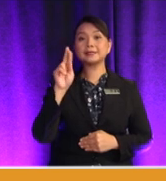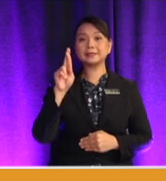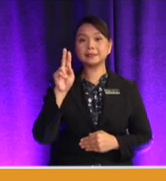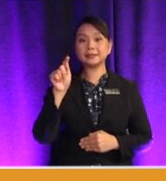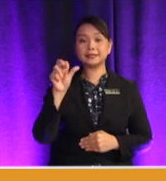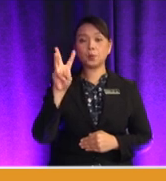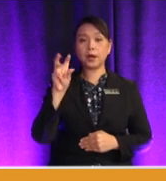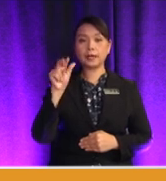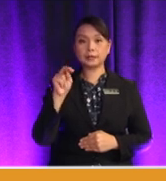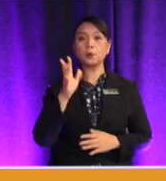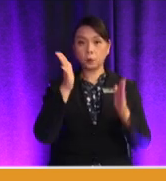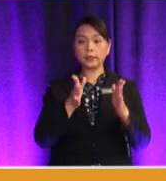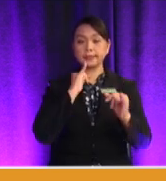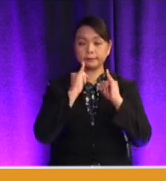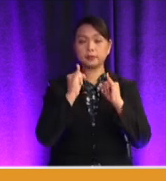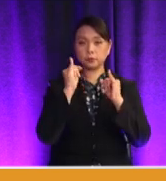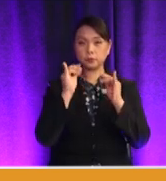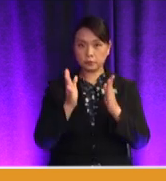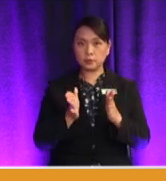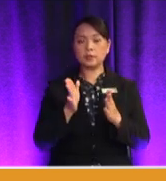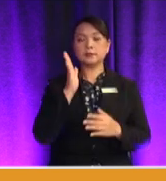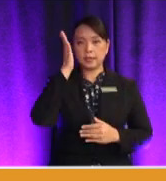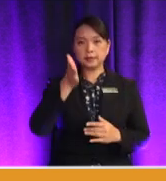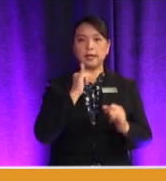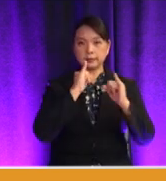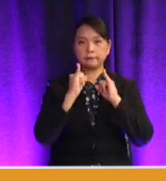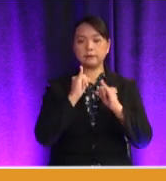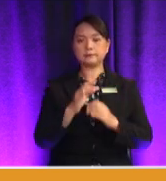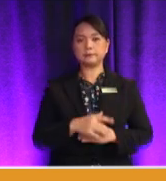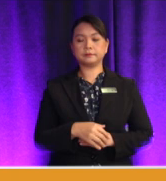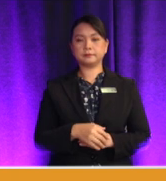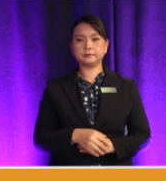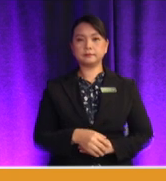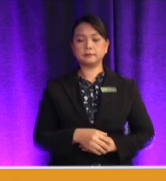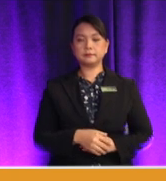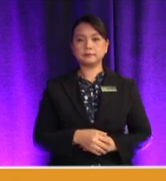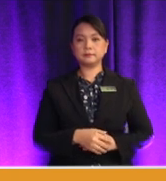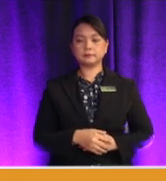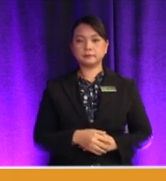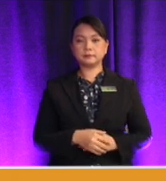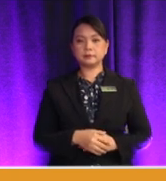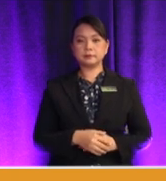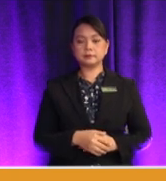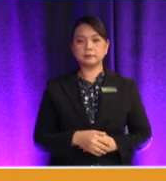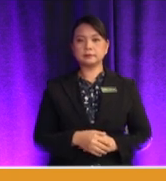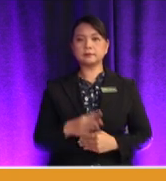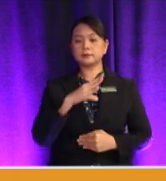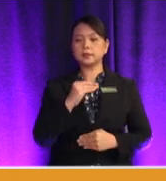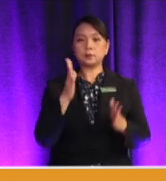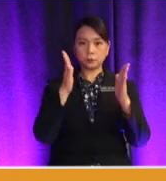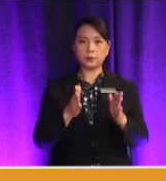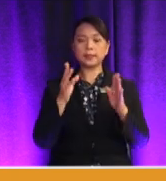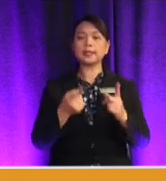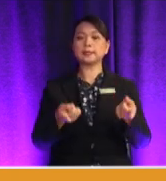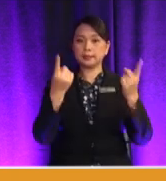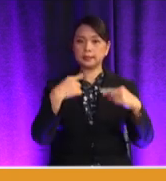Kebudayaan tentang tujuan program Citrawana dianjurkan. Kemudian temuramah pengunjung dan peserta keunikan rakyat